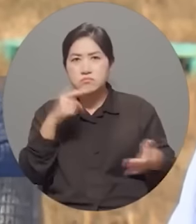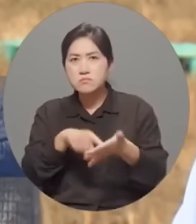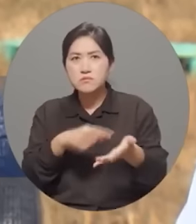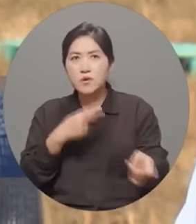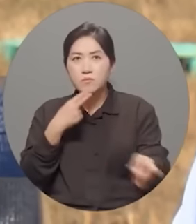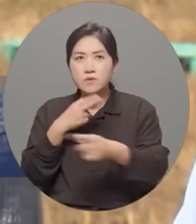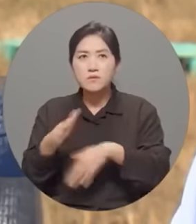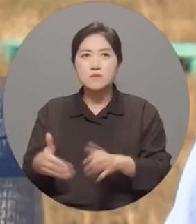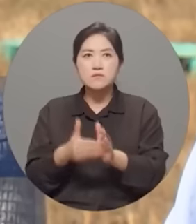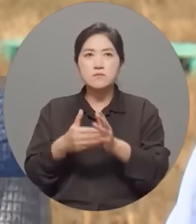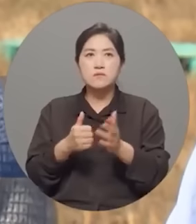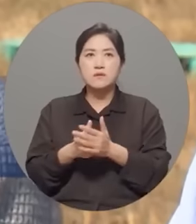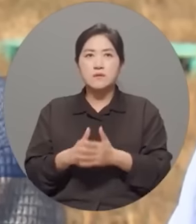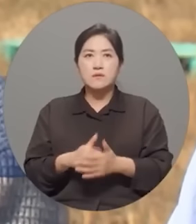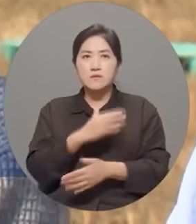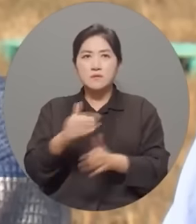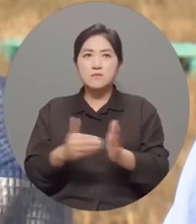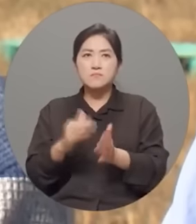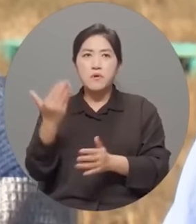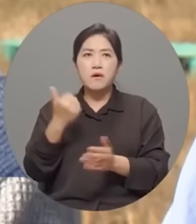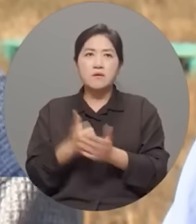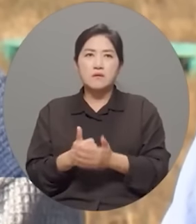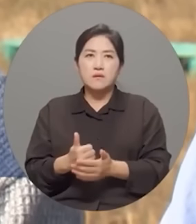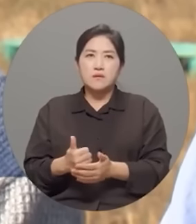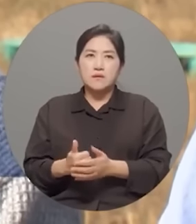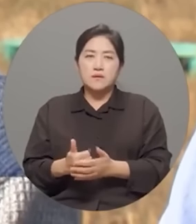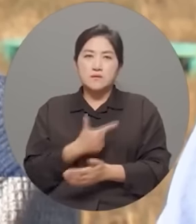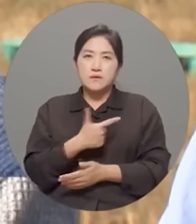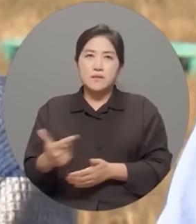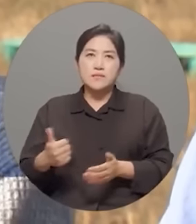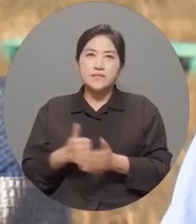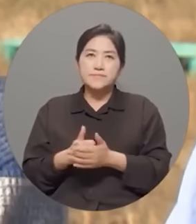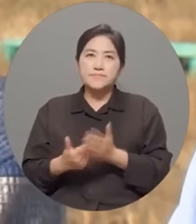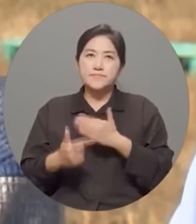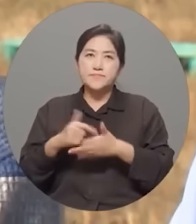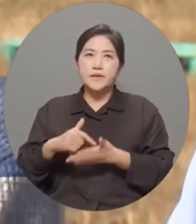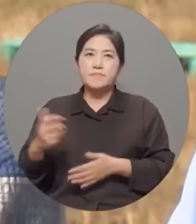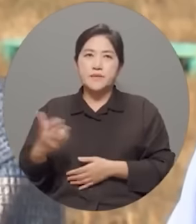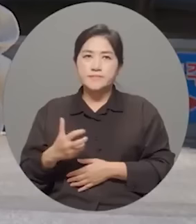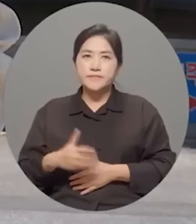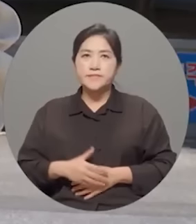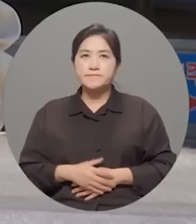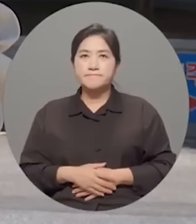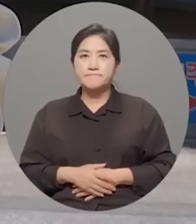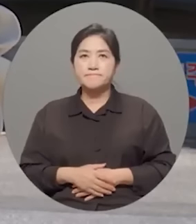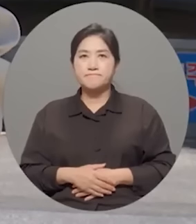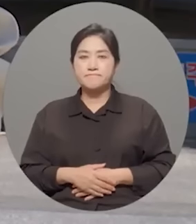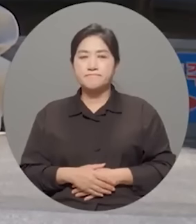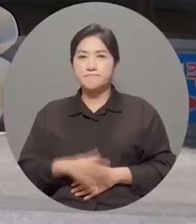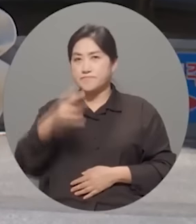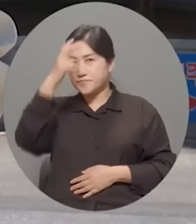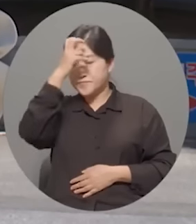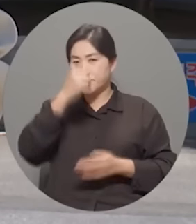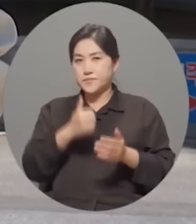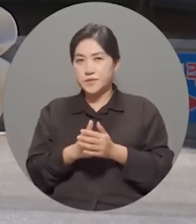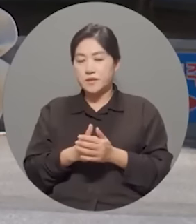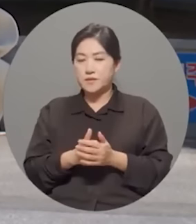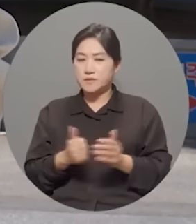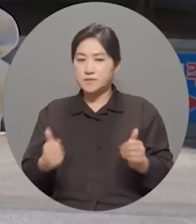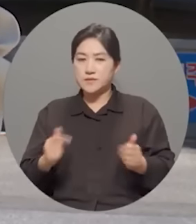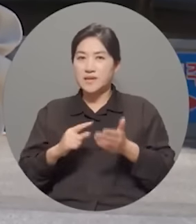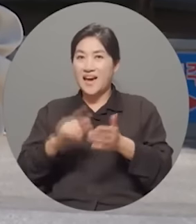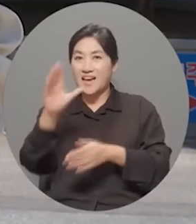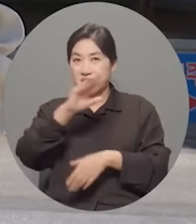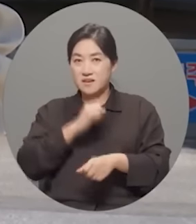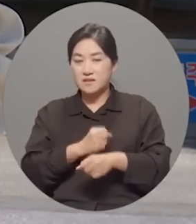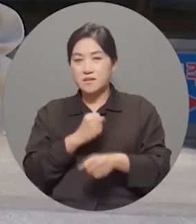그걸로 끝난다는 것, 종결이 된다는 것 자체가 굉장히 가슴이 아픕니다. 경찰의 불송치 결정은